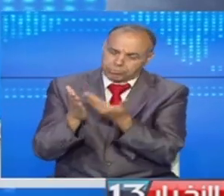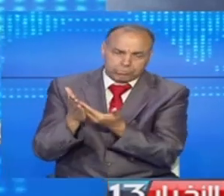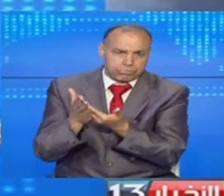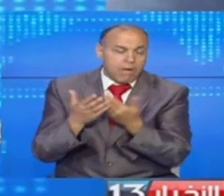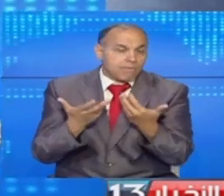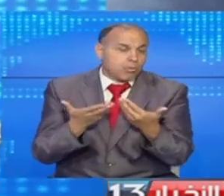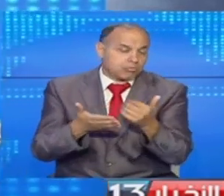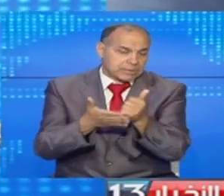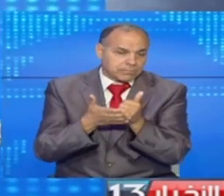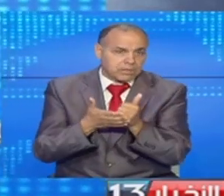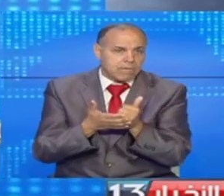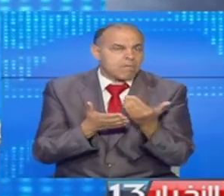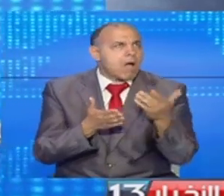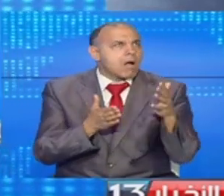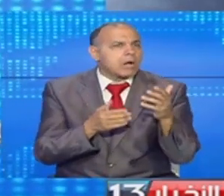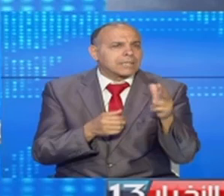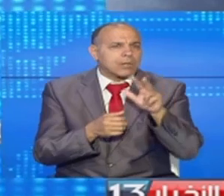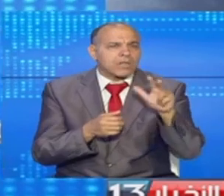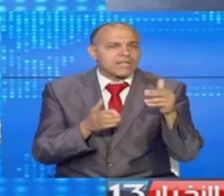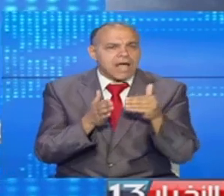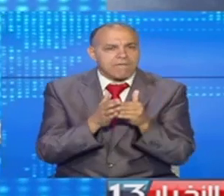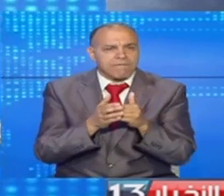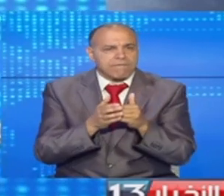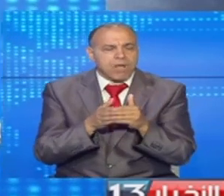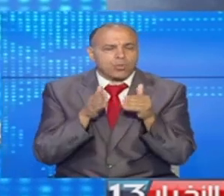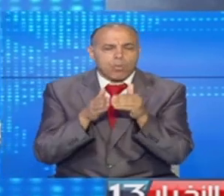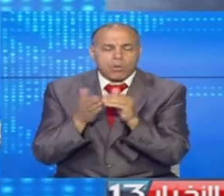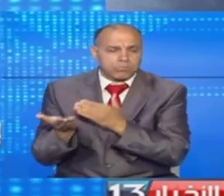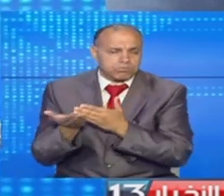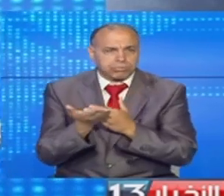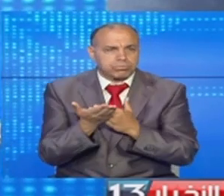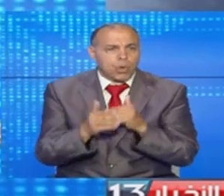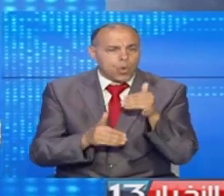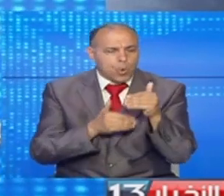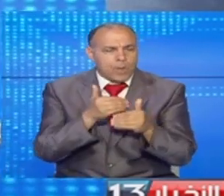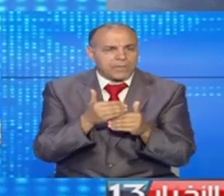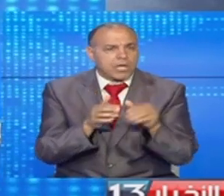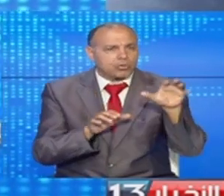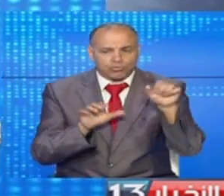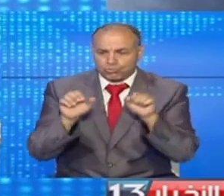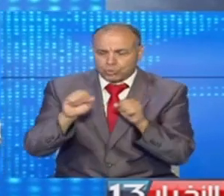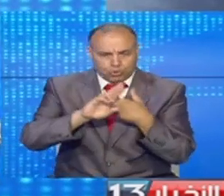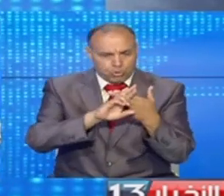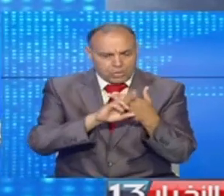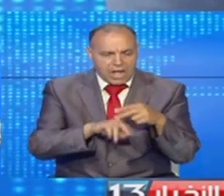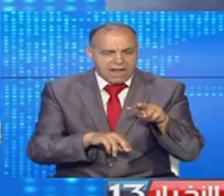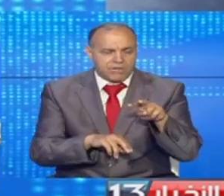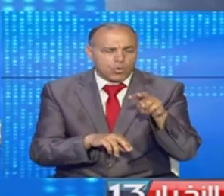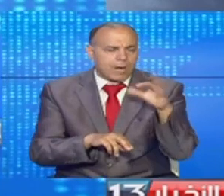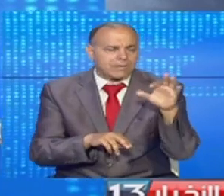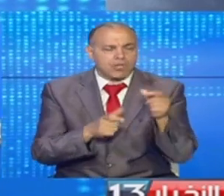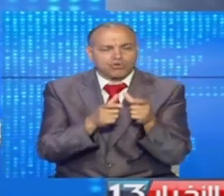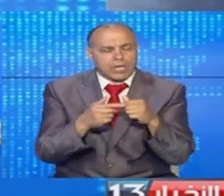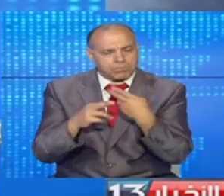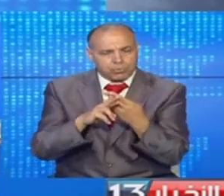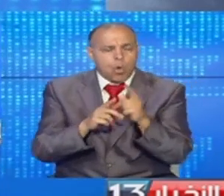مساعدة، وفما وصلوا لنا تقريباً 33,000 مطلب، وبدينا تقريبا جاوبنا 2500 شركة،